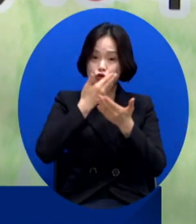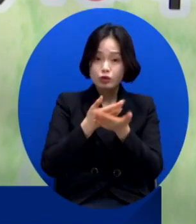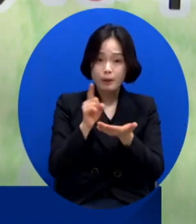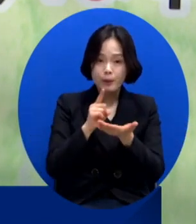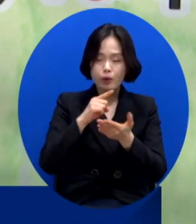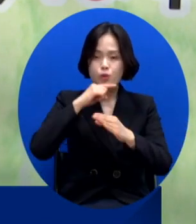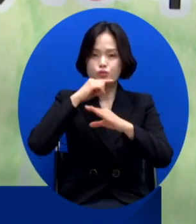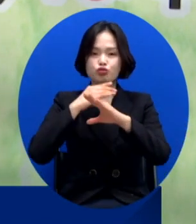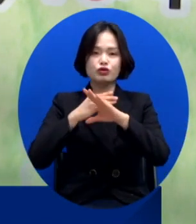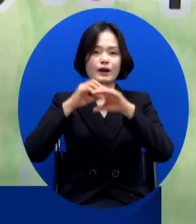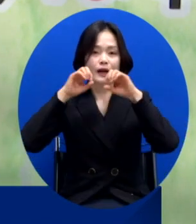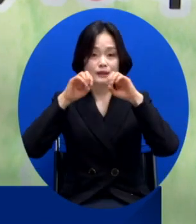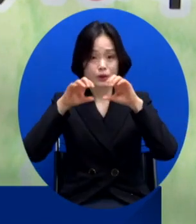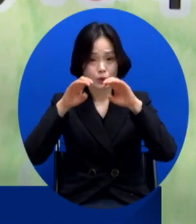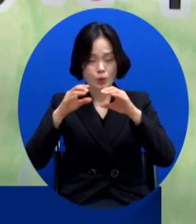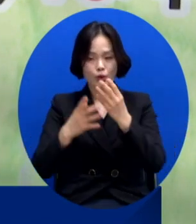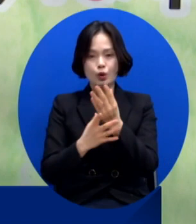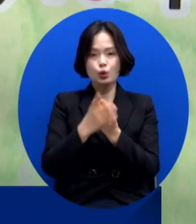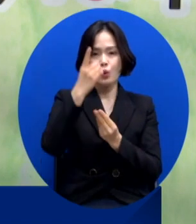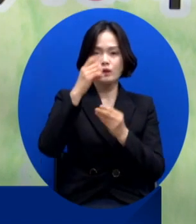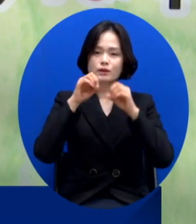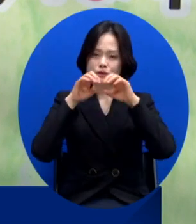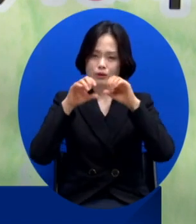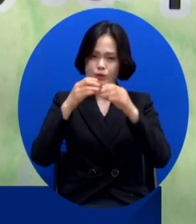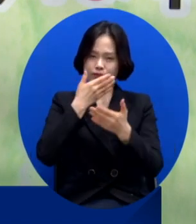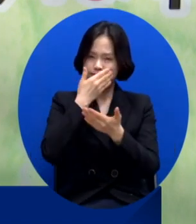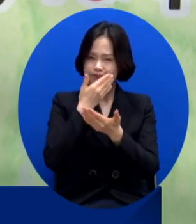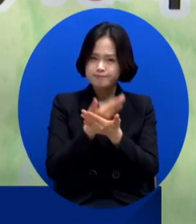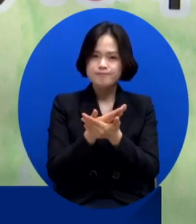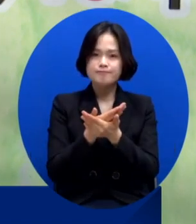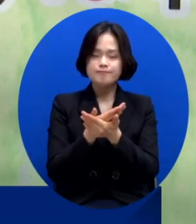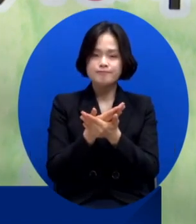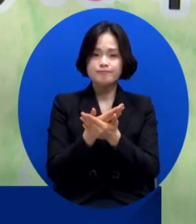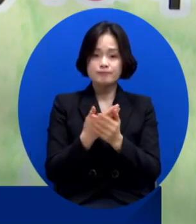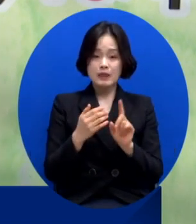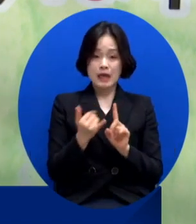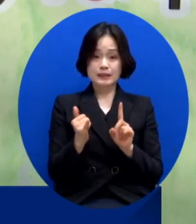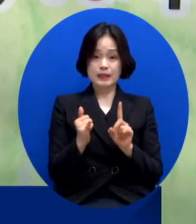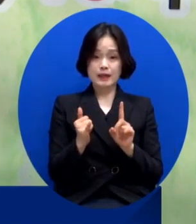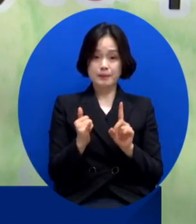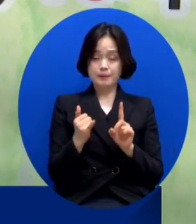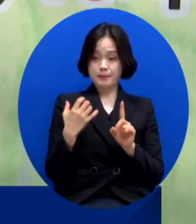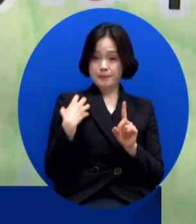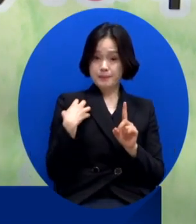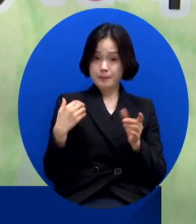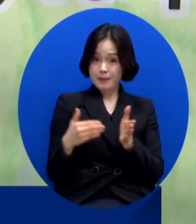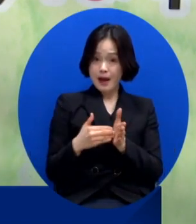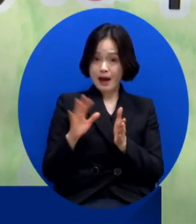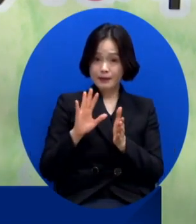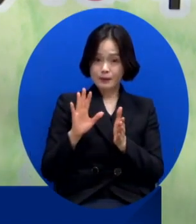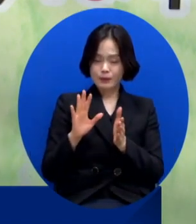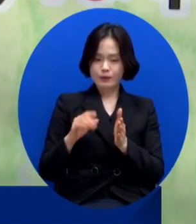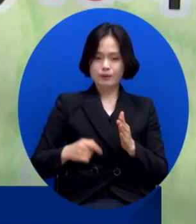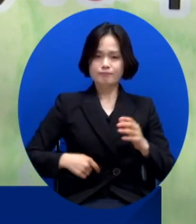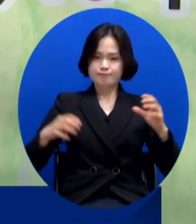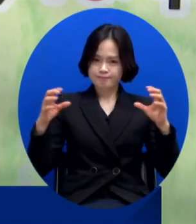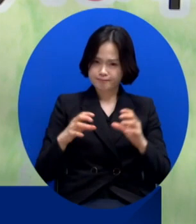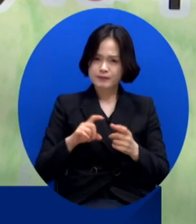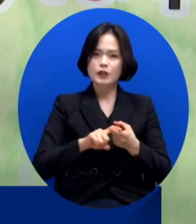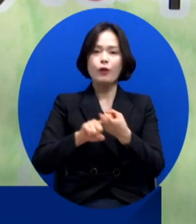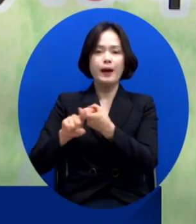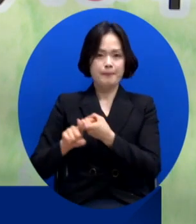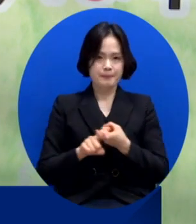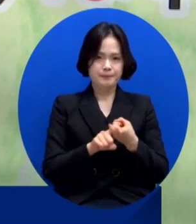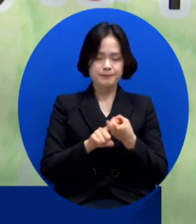북한 순결하고 얘기할 수가 있는데 이건 정말 어떠 한 사람이 하는 게 아니라 그런 마물 주신 그런 분들이 염 앞에서